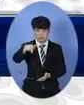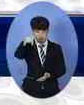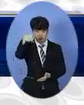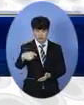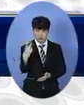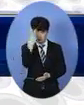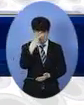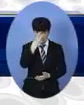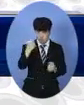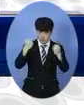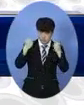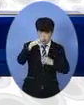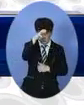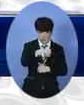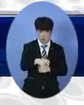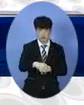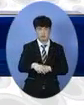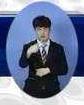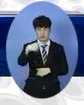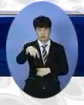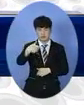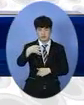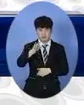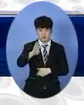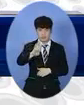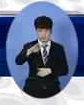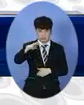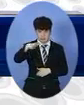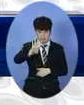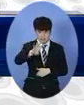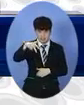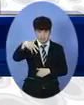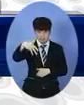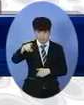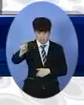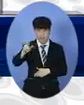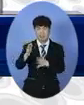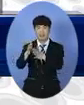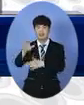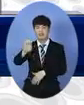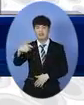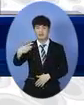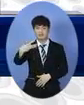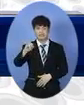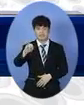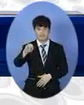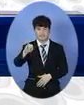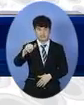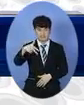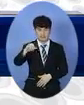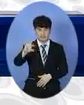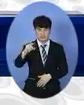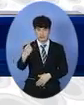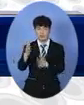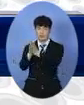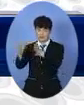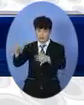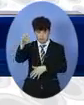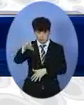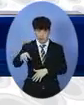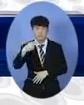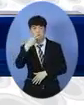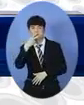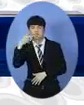4차 프로지오 아파트를 올해 네 번째 금연아파트로 지정했다는 소식입니다. 금연아파트는 지하주차장,